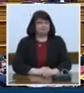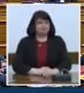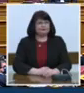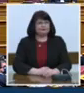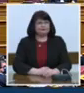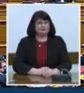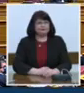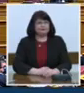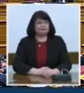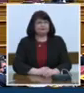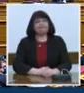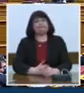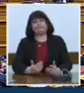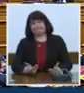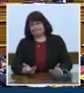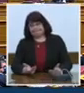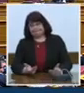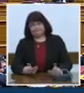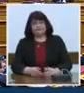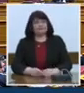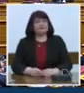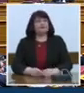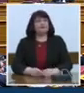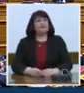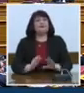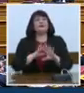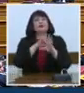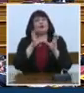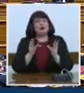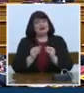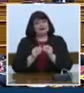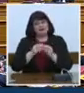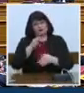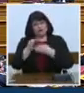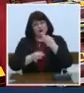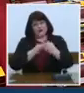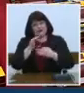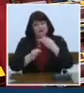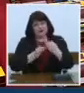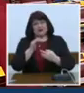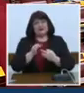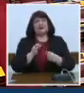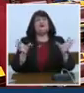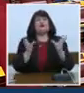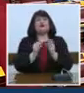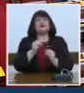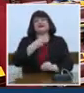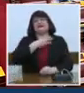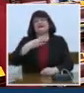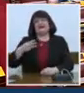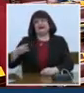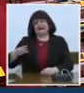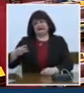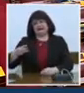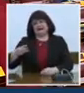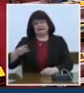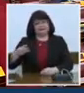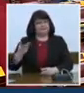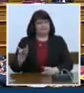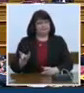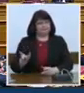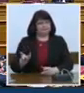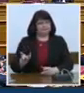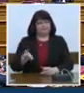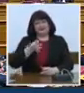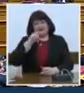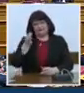Κυρίες και βουλευτές, όλα τα παραπάνω προφανώς αφορούν το ΣΥΡΙΖΑ, την πολιτική φυσιονομία και το